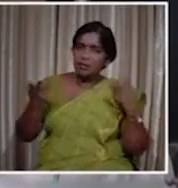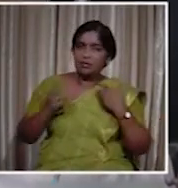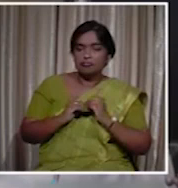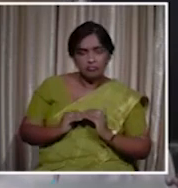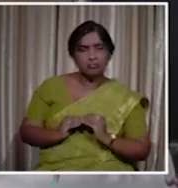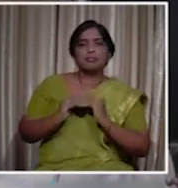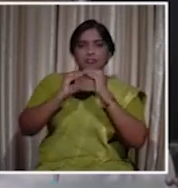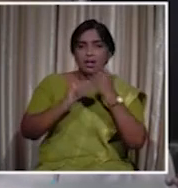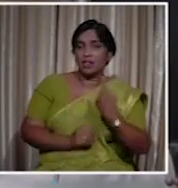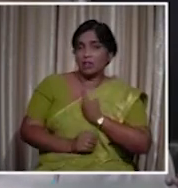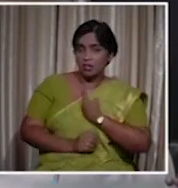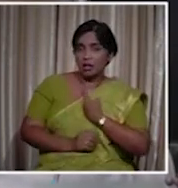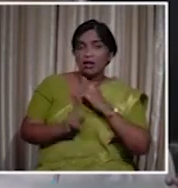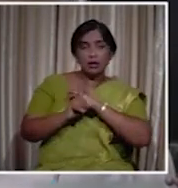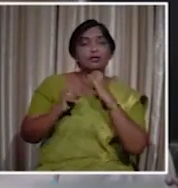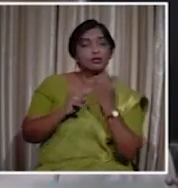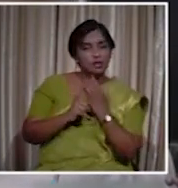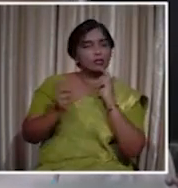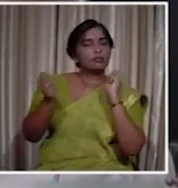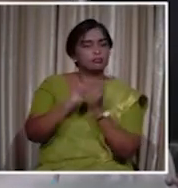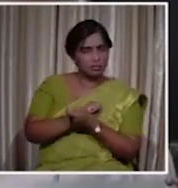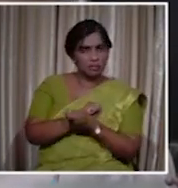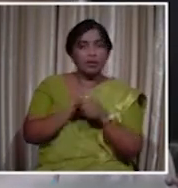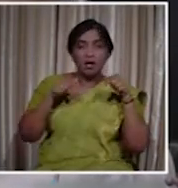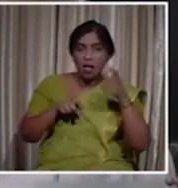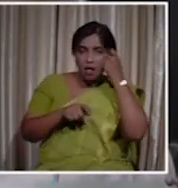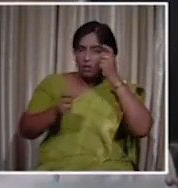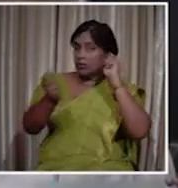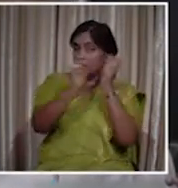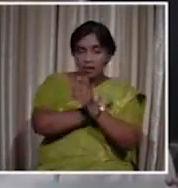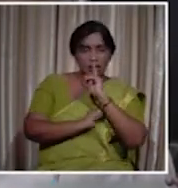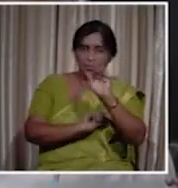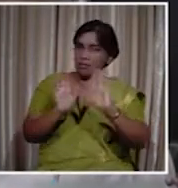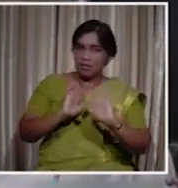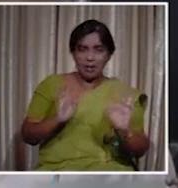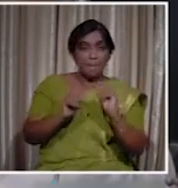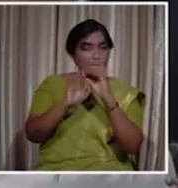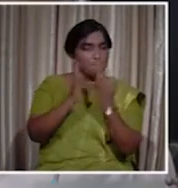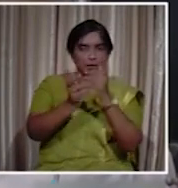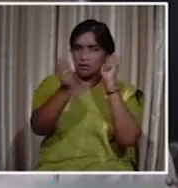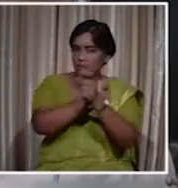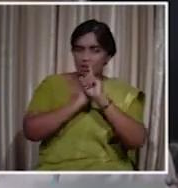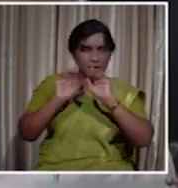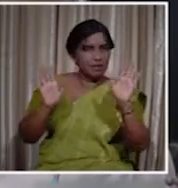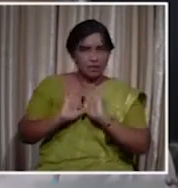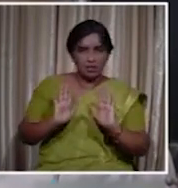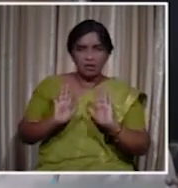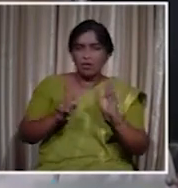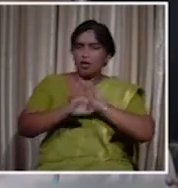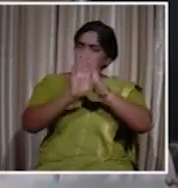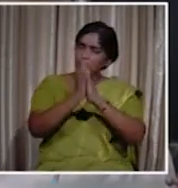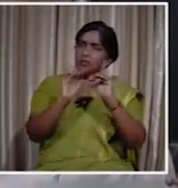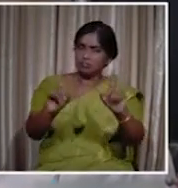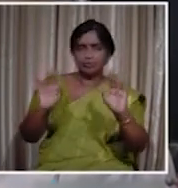ගන්න. තනියම කරන්න මේ සංස්කෘතිය වෙනස් කරන්න අදහස් වෙනස් කරන්න කියන්නේ ප්‍රතිපත්ති වෙනස් කරන්න කියන්නේ එකක්වත්